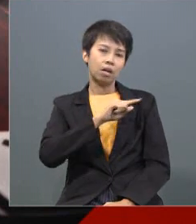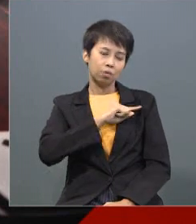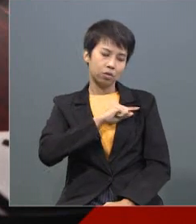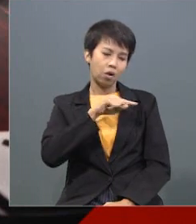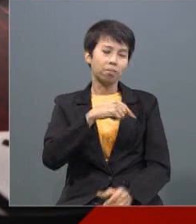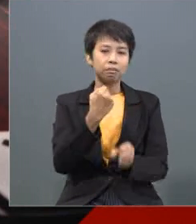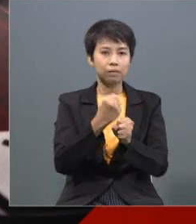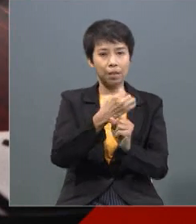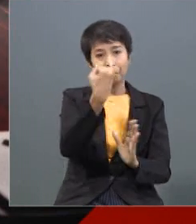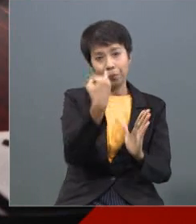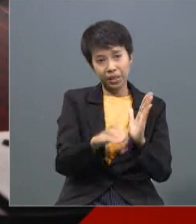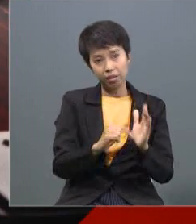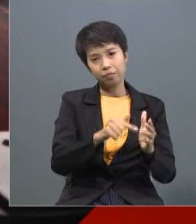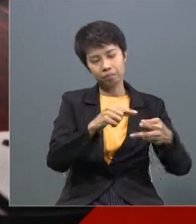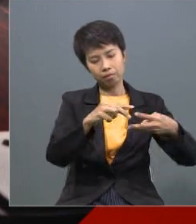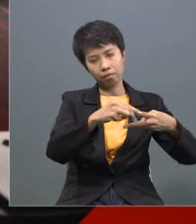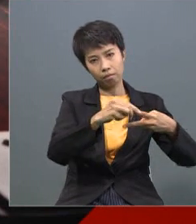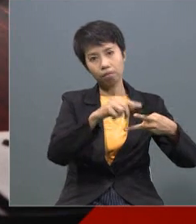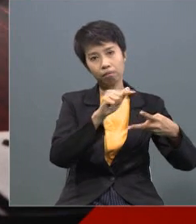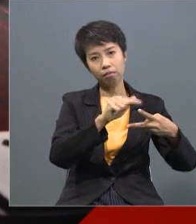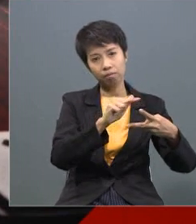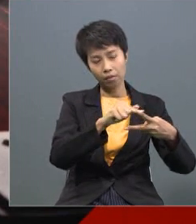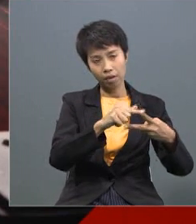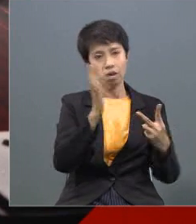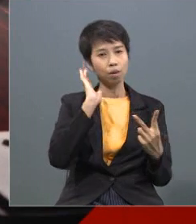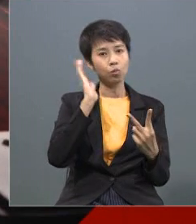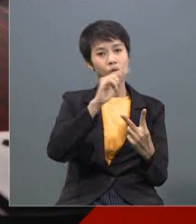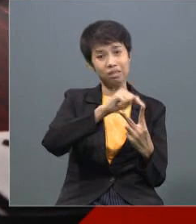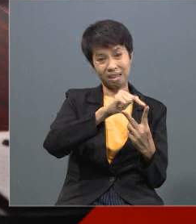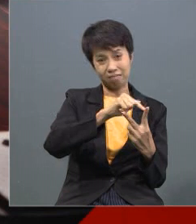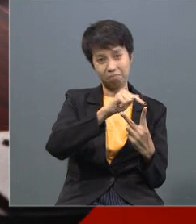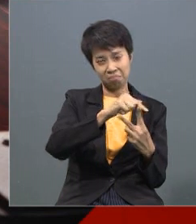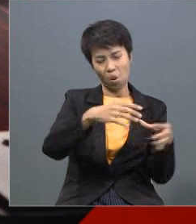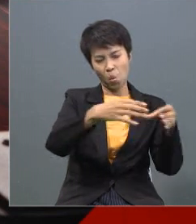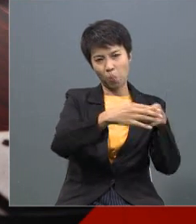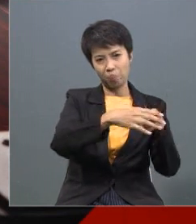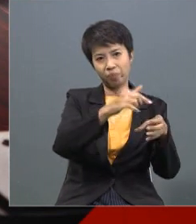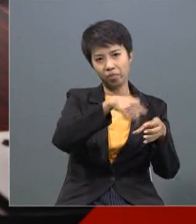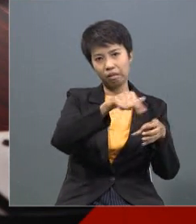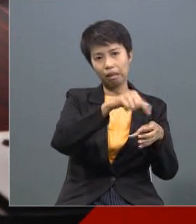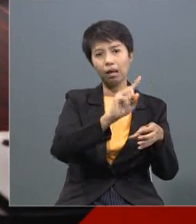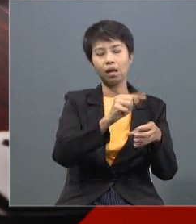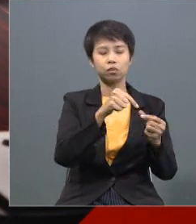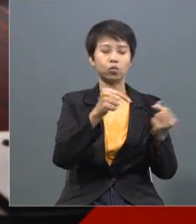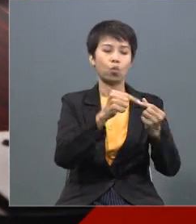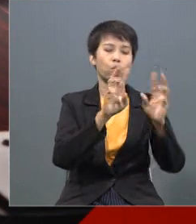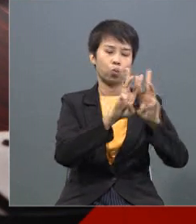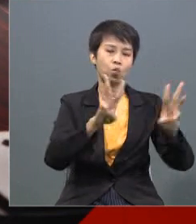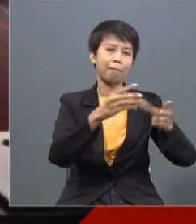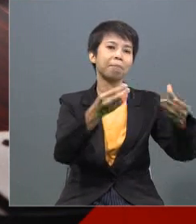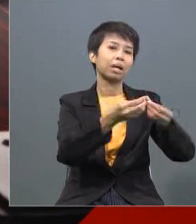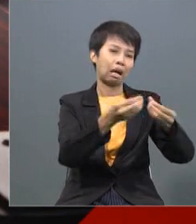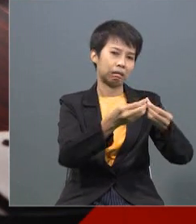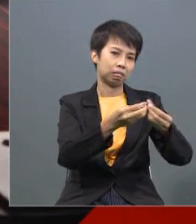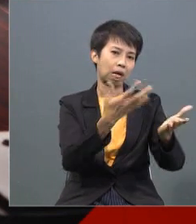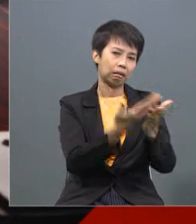ผิดของนายภูมิพัฒน์สามีของดาราสาวแยมมลพันธ์กับพวกนะฮะกรณีที่เว็บไซต์พนันออนไลน์และความผิดฐาน